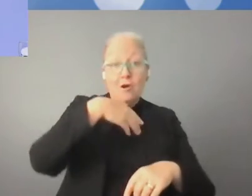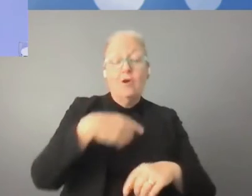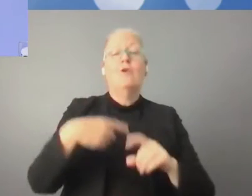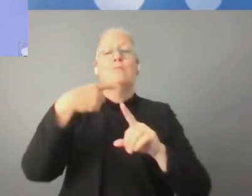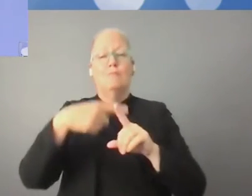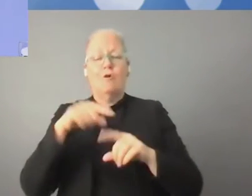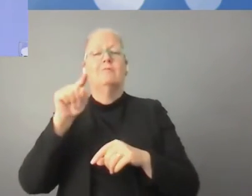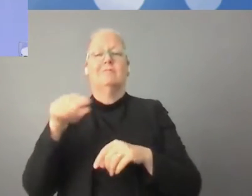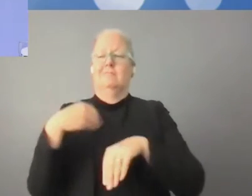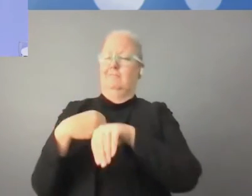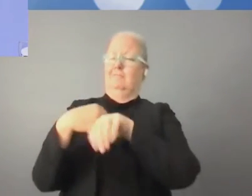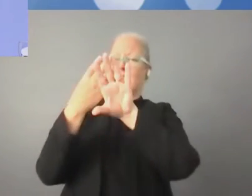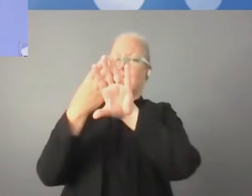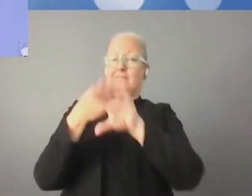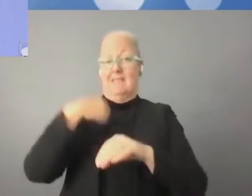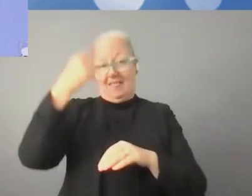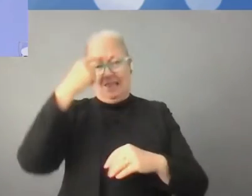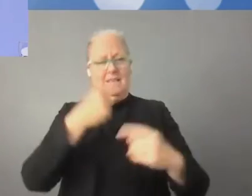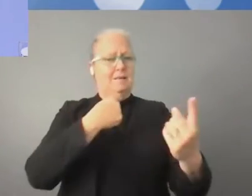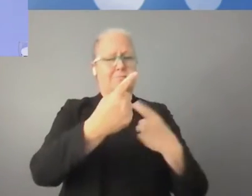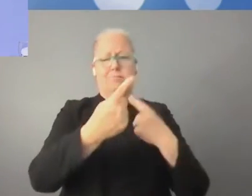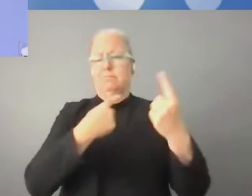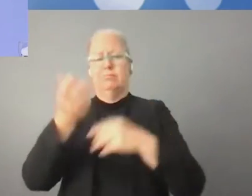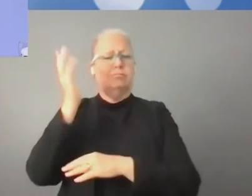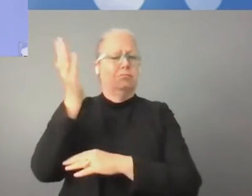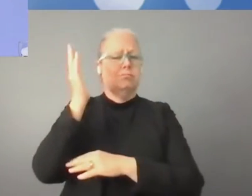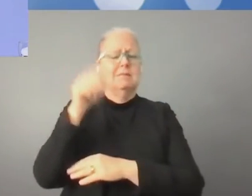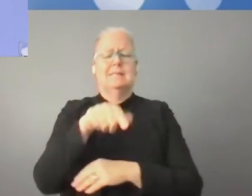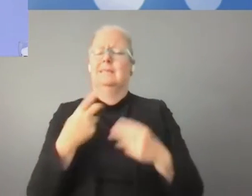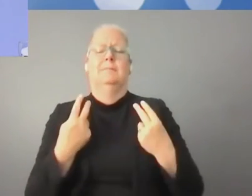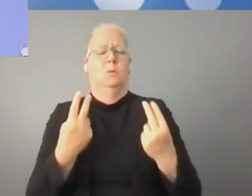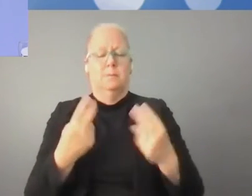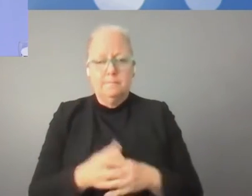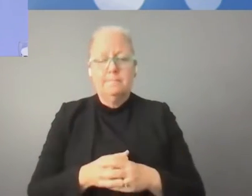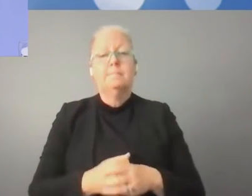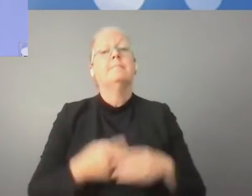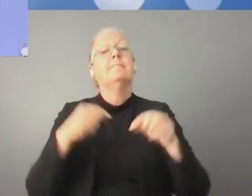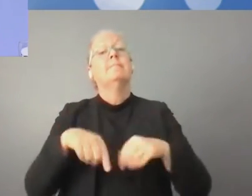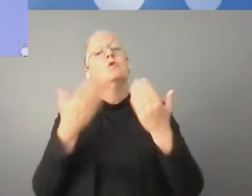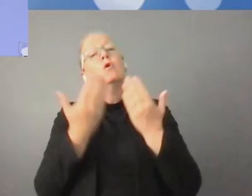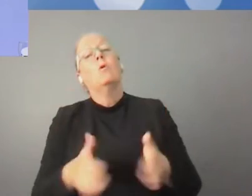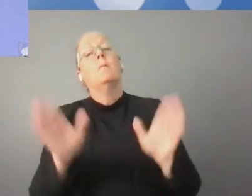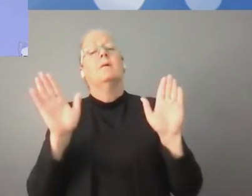могу высказаться перед такой большой аудиторией,